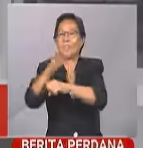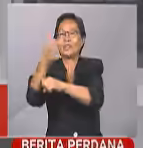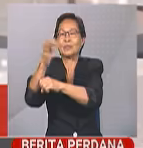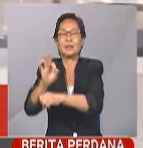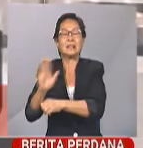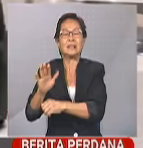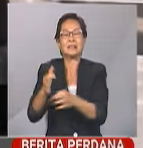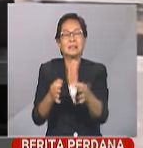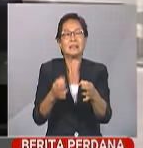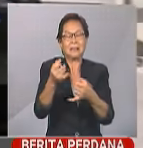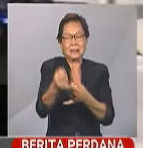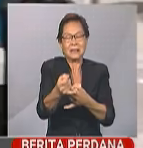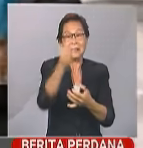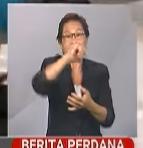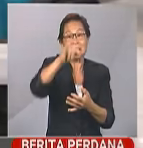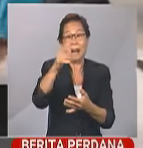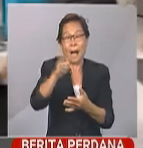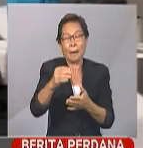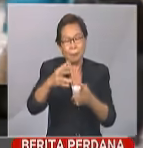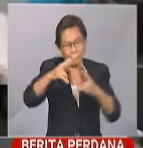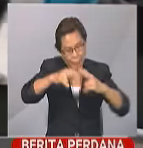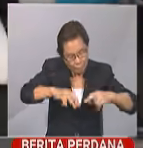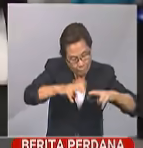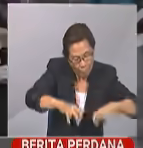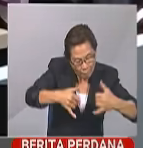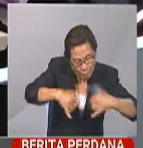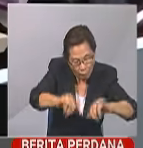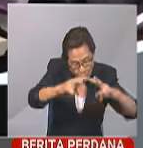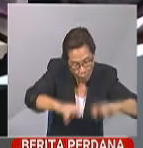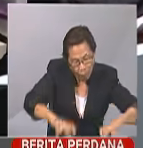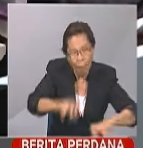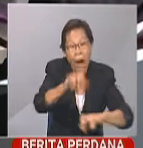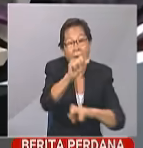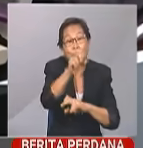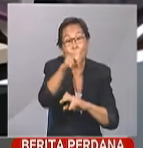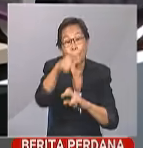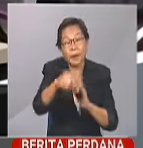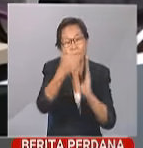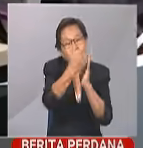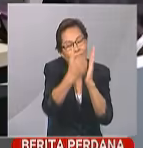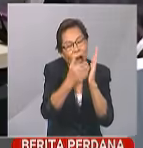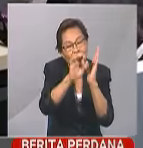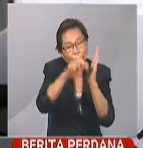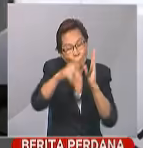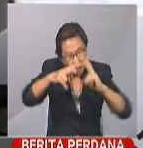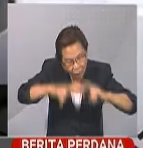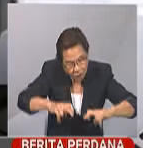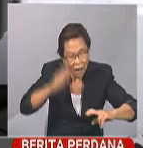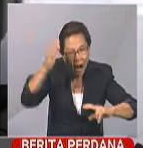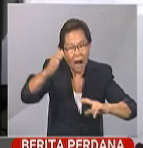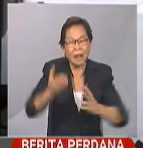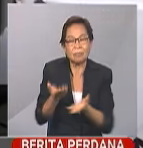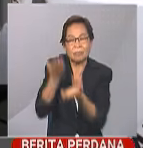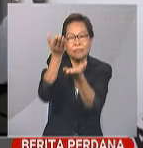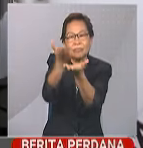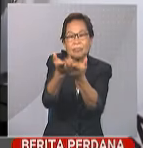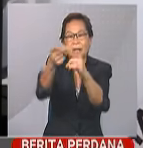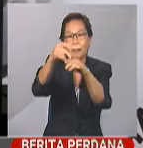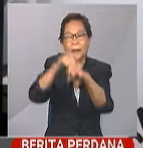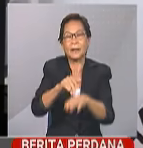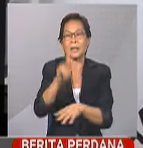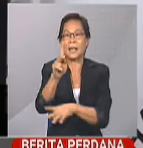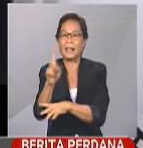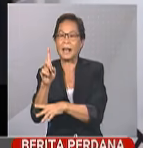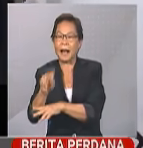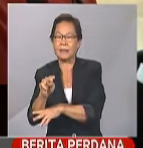jelas beliau jabatan ini Grace masih mengkaji beberapa prosedur operasi standar e-shop yang akan dibentangkan kepada